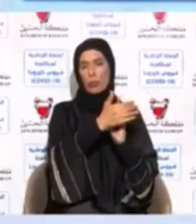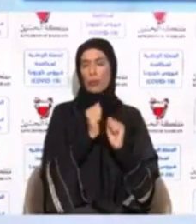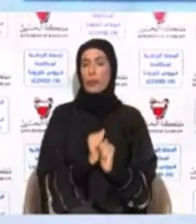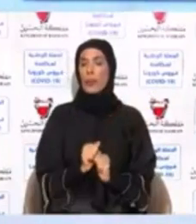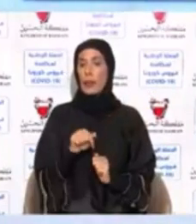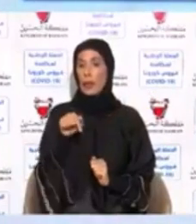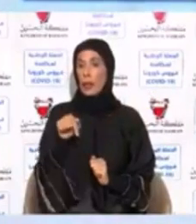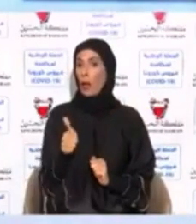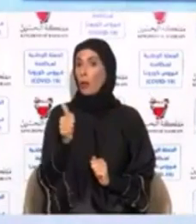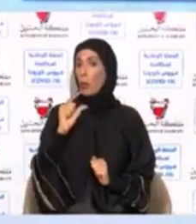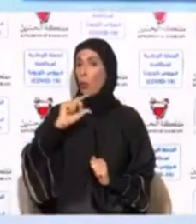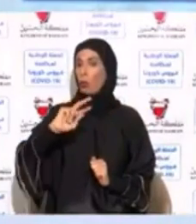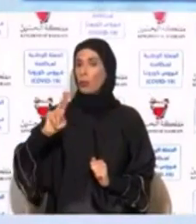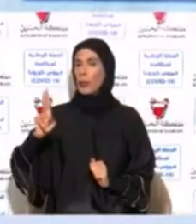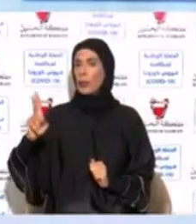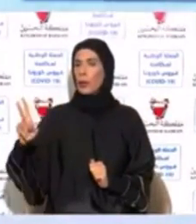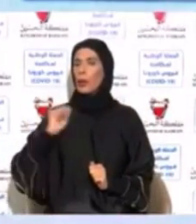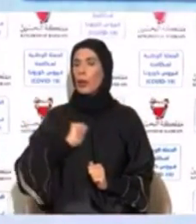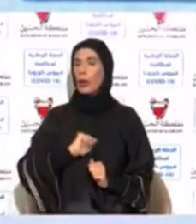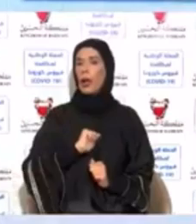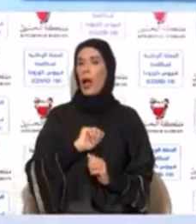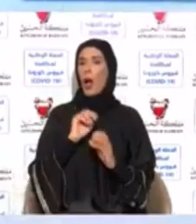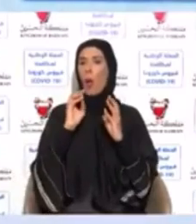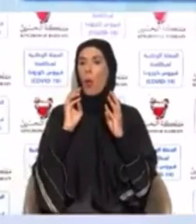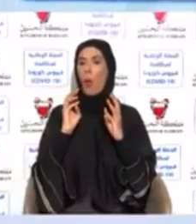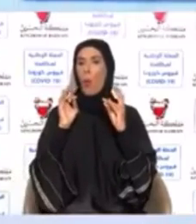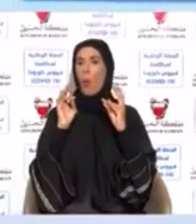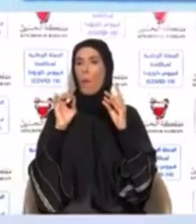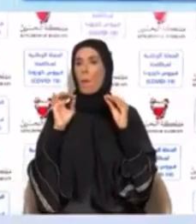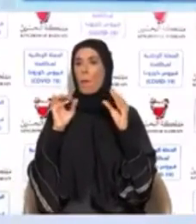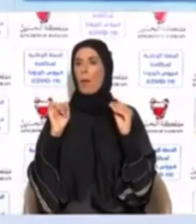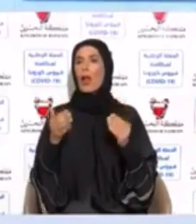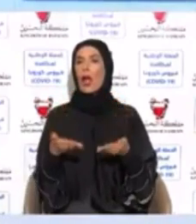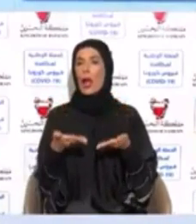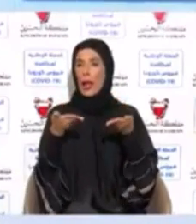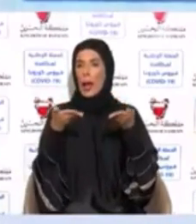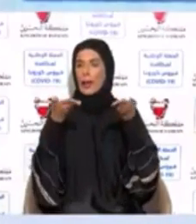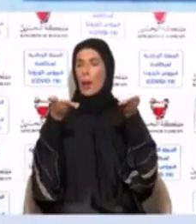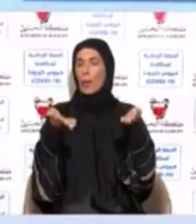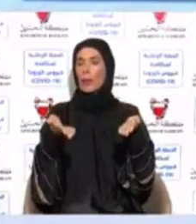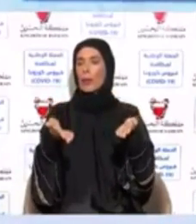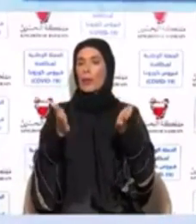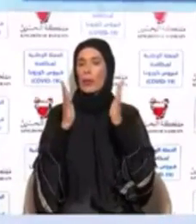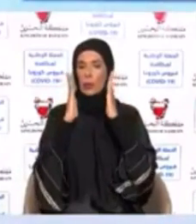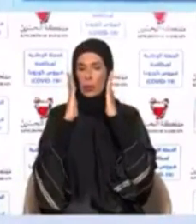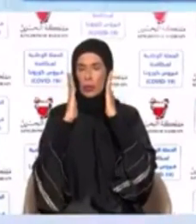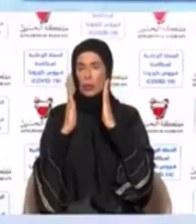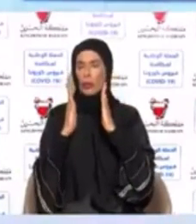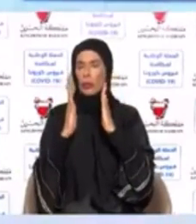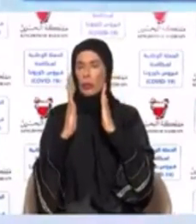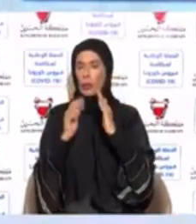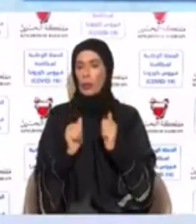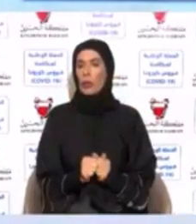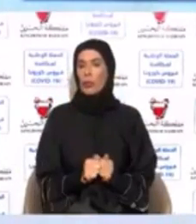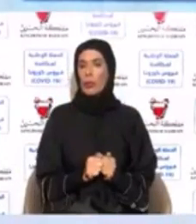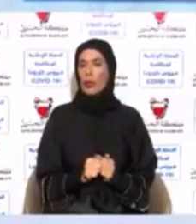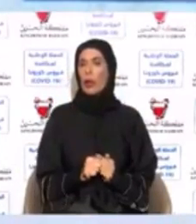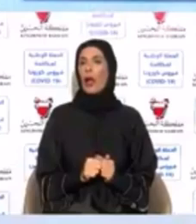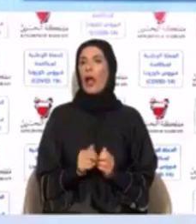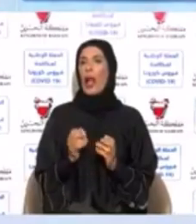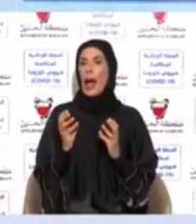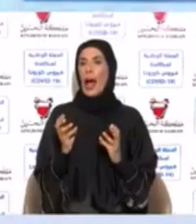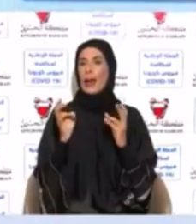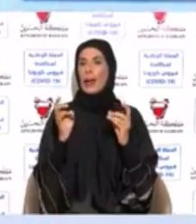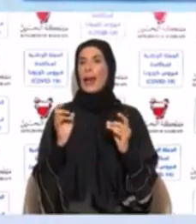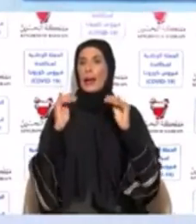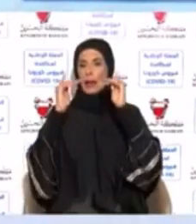المعايير مهمة بالنسبة لنا هي الطاقة الاستيعابية وتوفير الخدمات، ونركز عليها دائمًا. على ذي الأساس الطاقة الاستيعابية